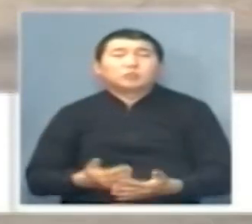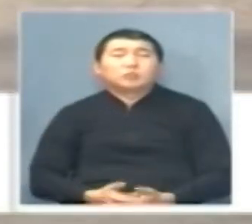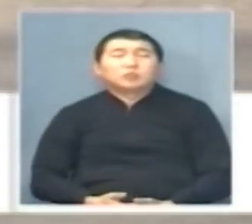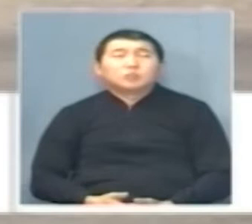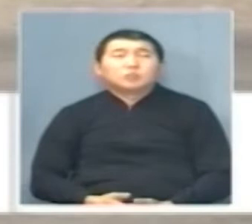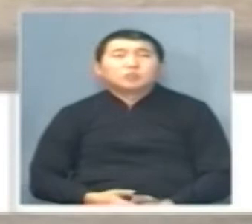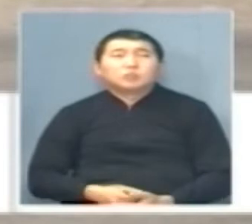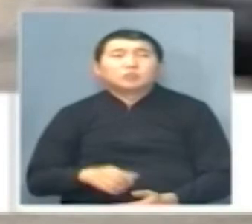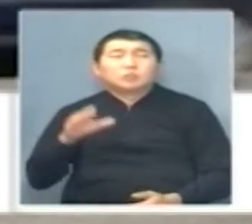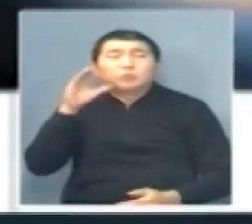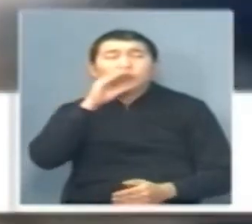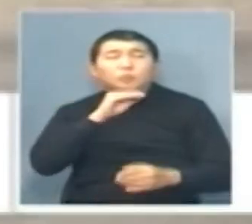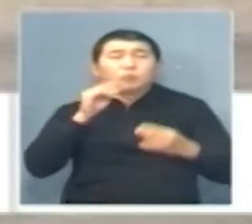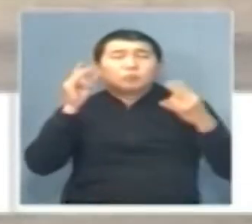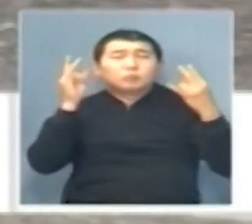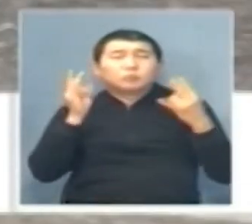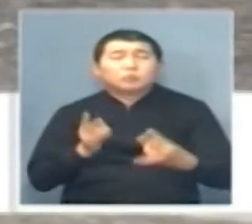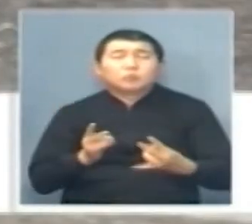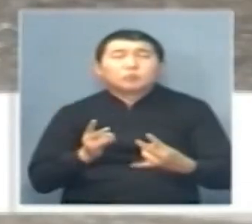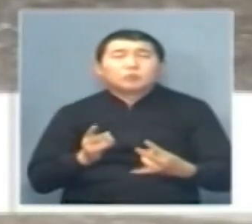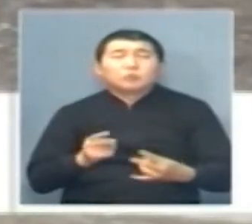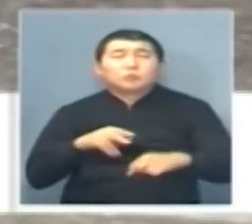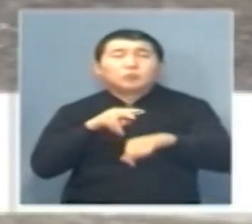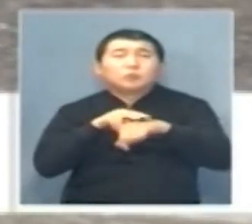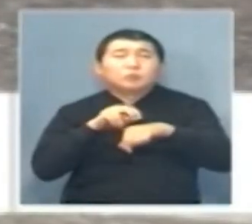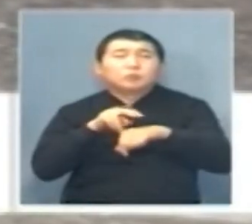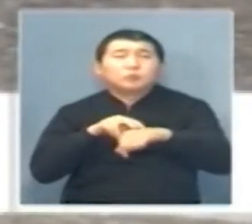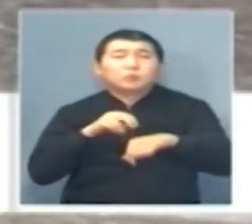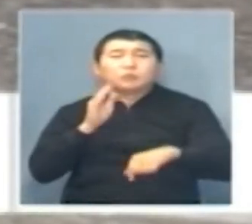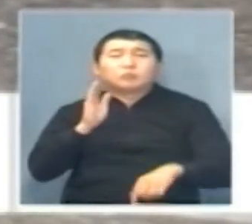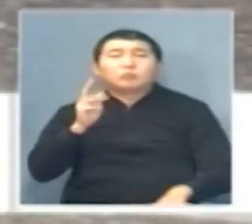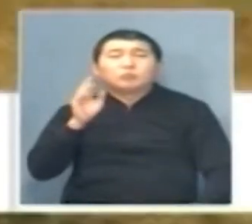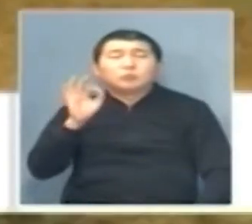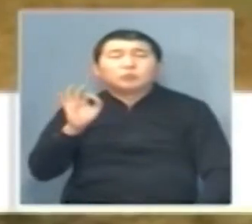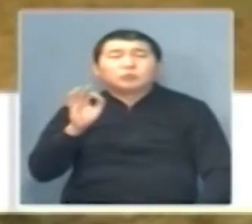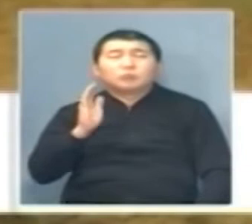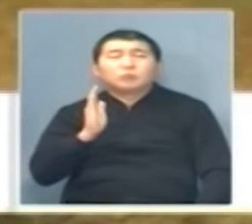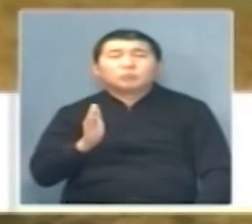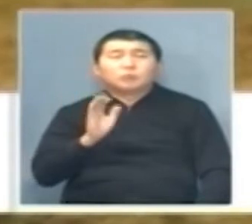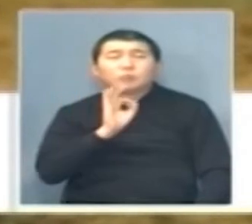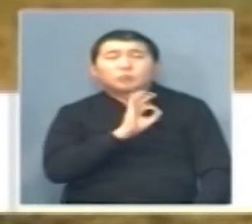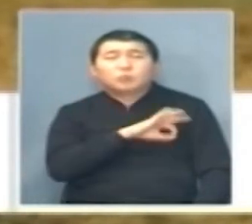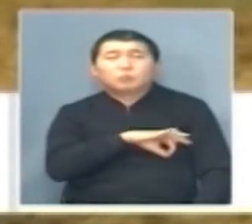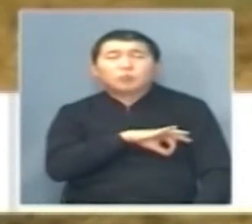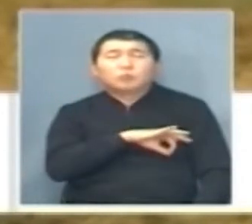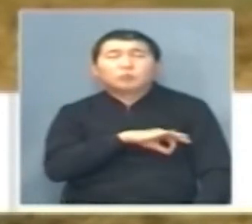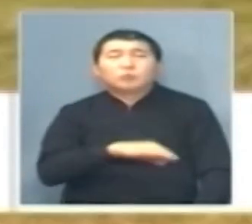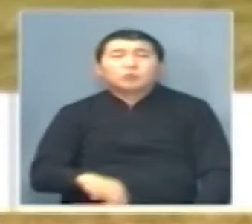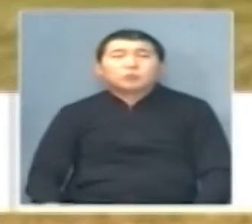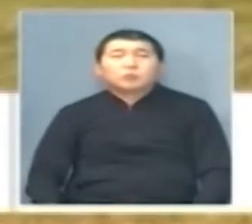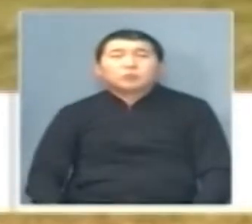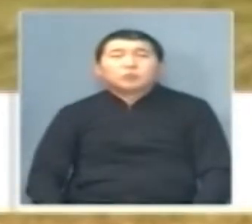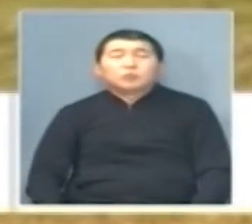привести к трагедии. Во избежание этого полицейские Восточно-Казахстанской области теперь будут применять новый метод регулирования